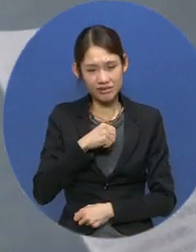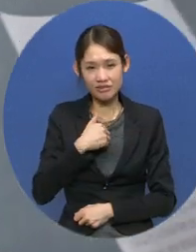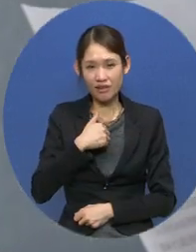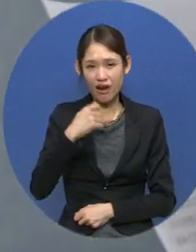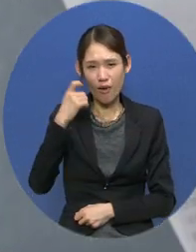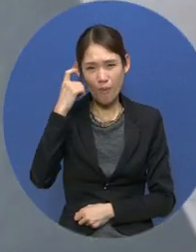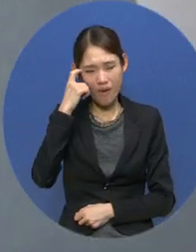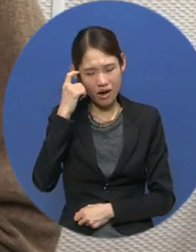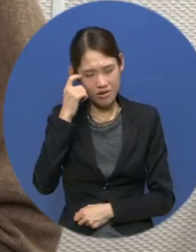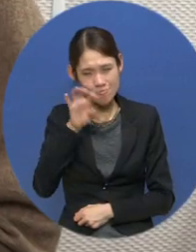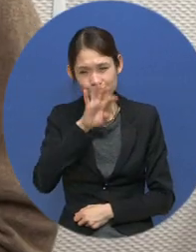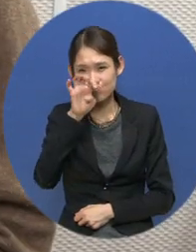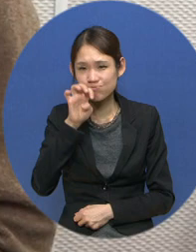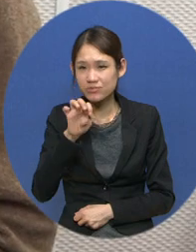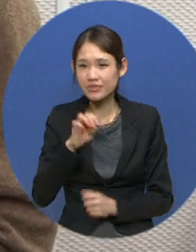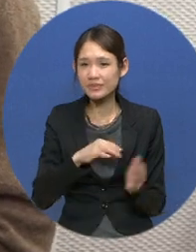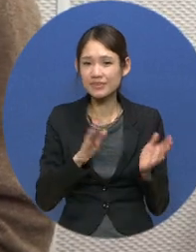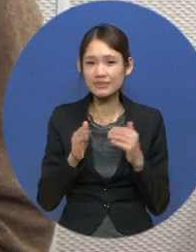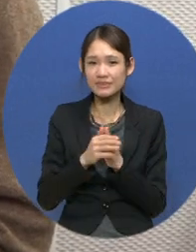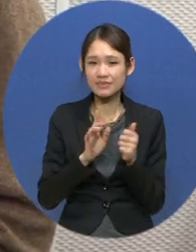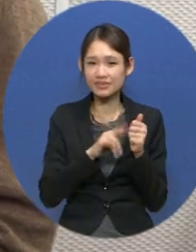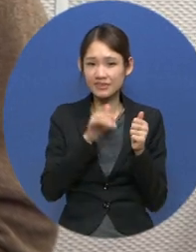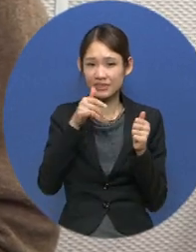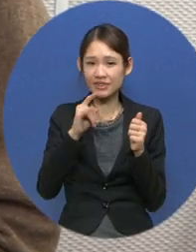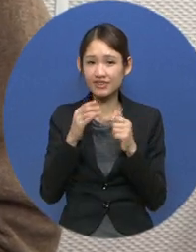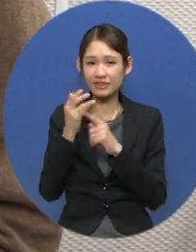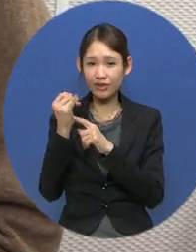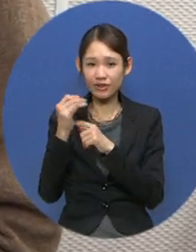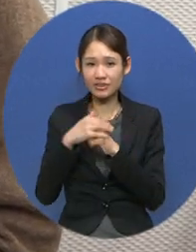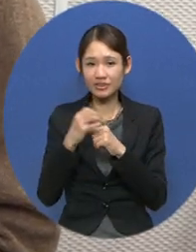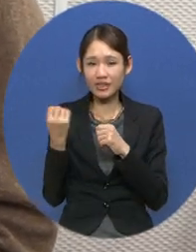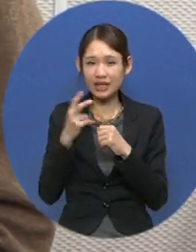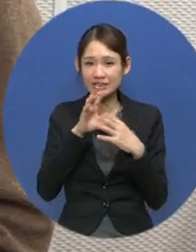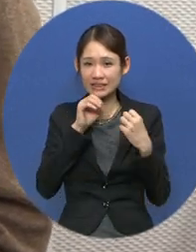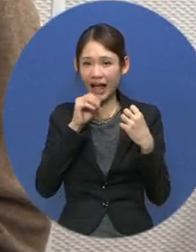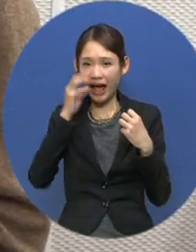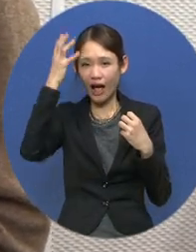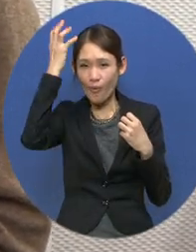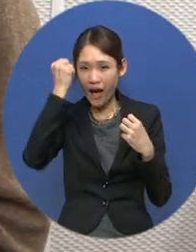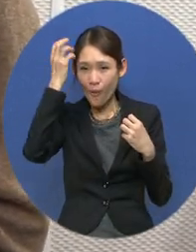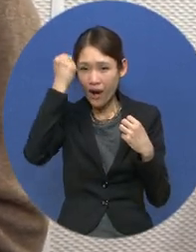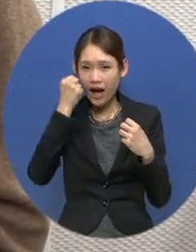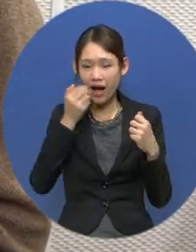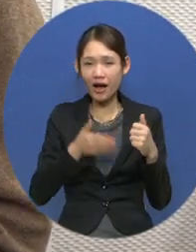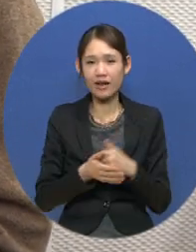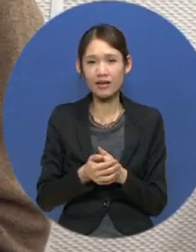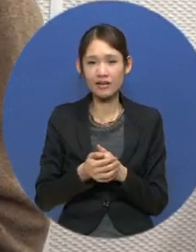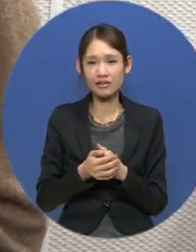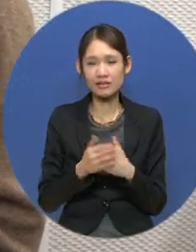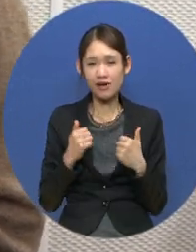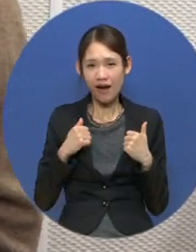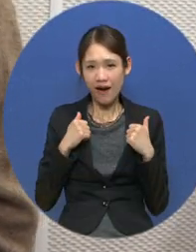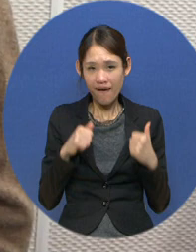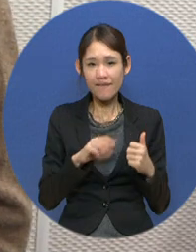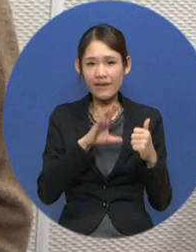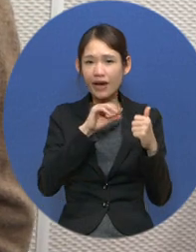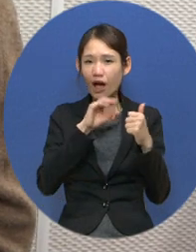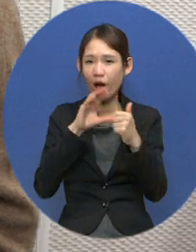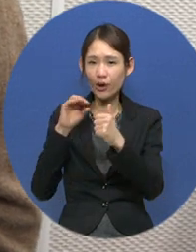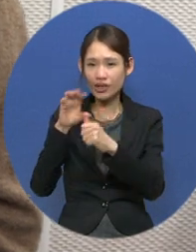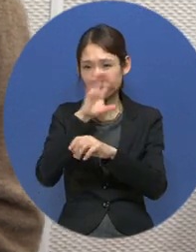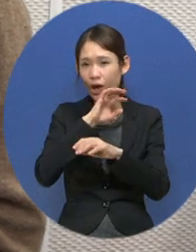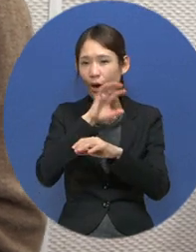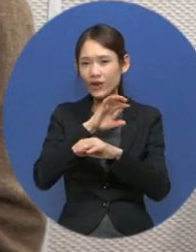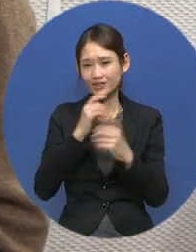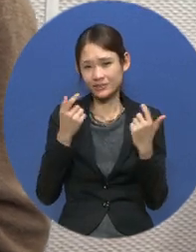내가 왜 그러지? 희강이. 혁중이. 가서 대사 외우고 오세요. 그리고. 혼신의 힘을 담은 연기 연습도